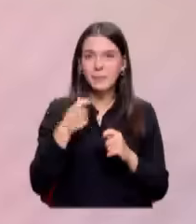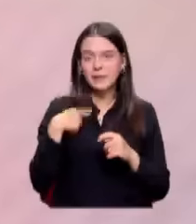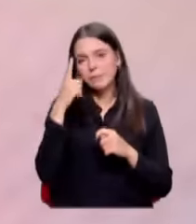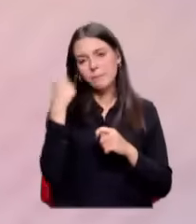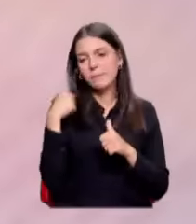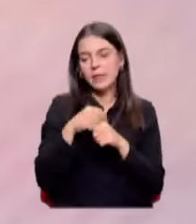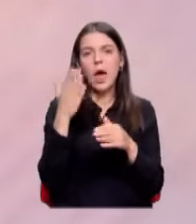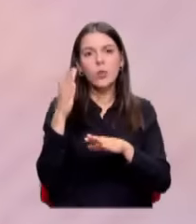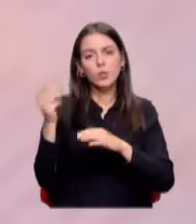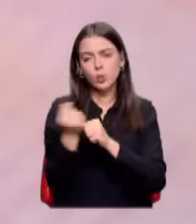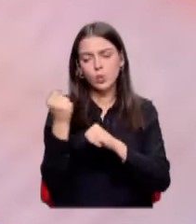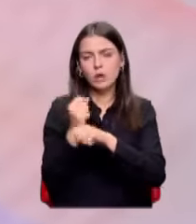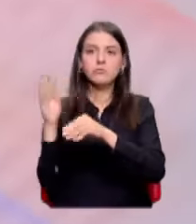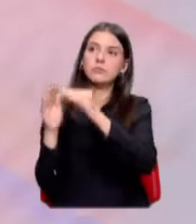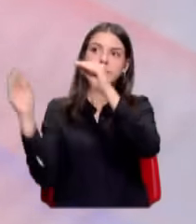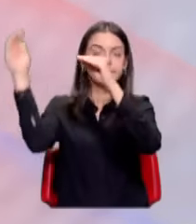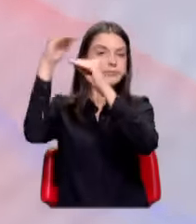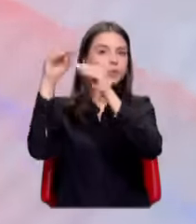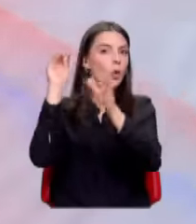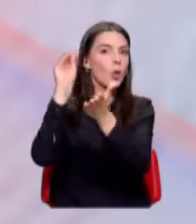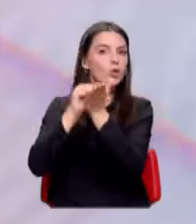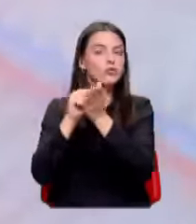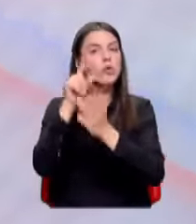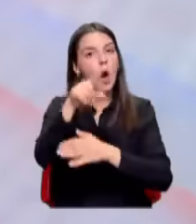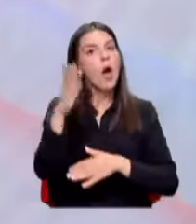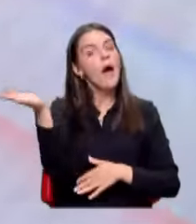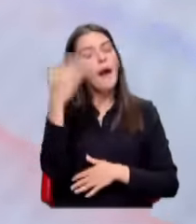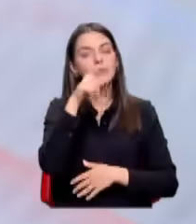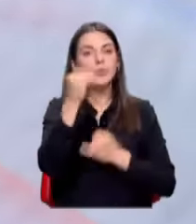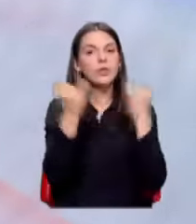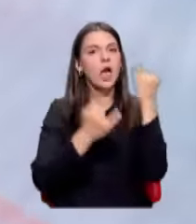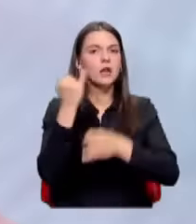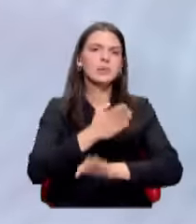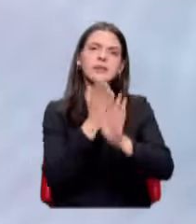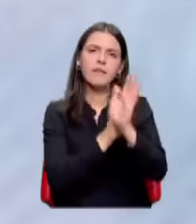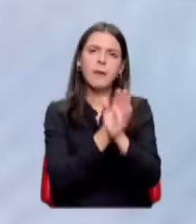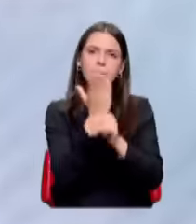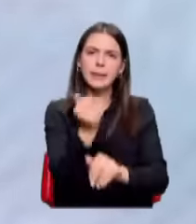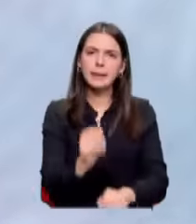daha eklenmiş oluyor. Hadi gelin onun tartışmasıyla devam edelim.